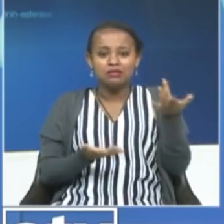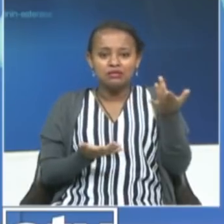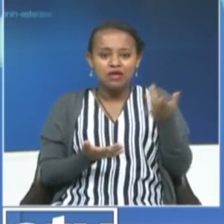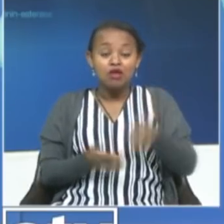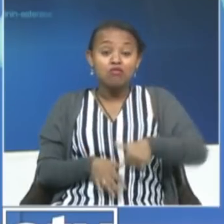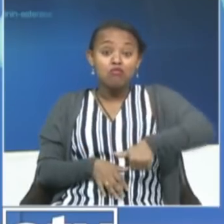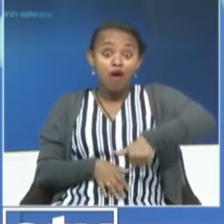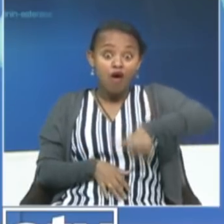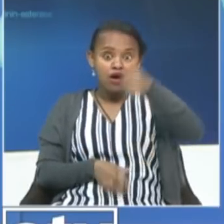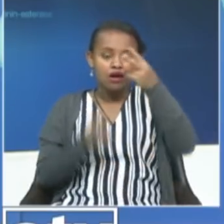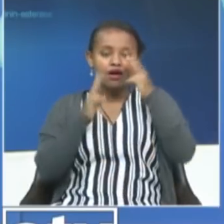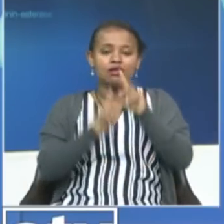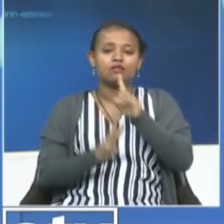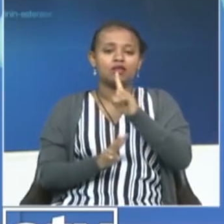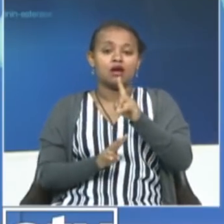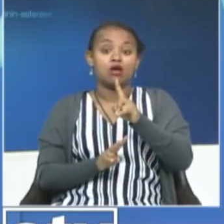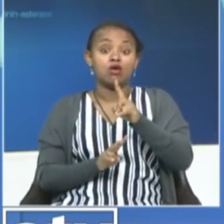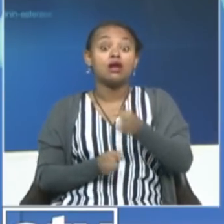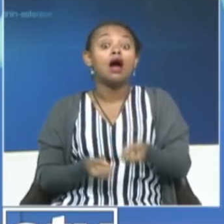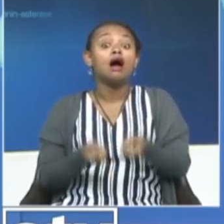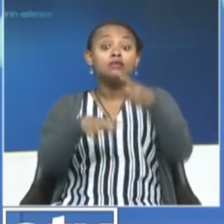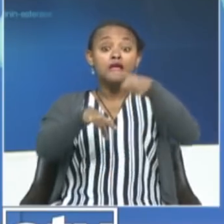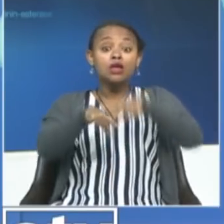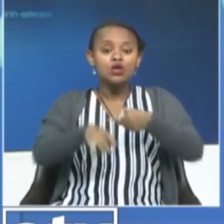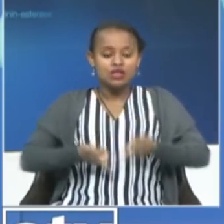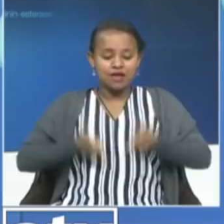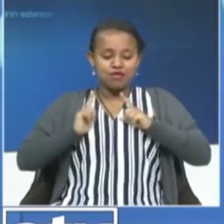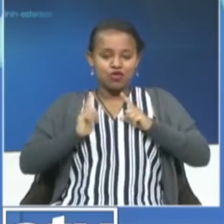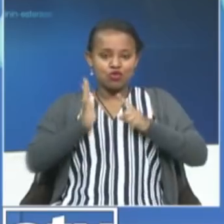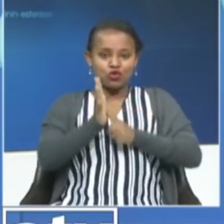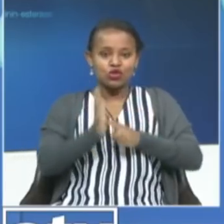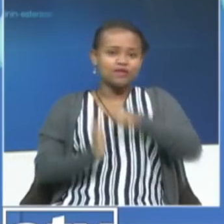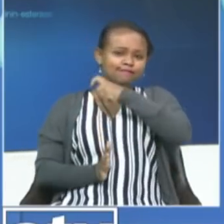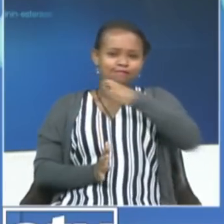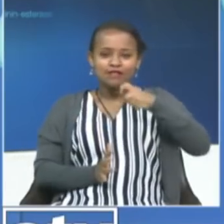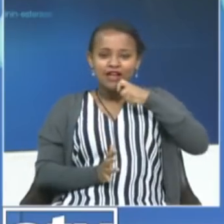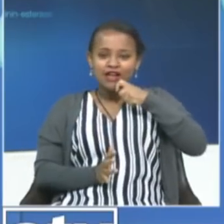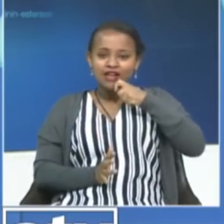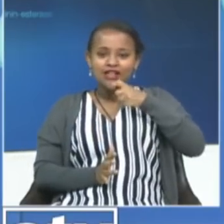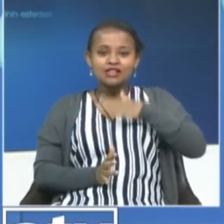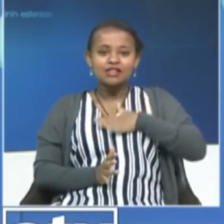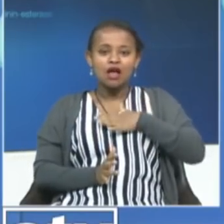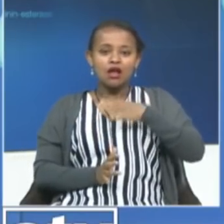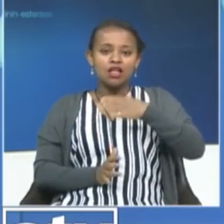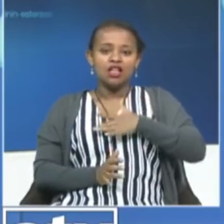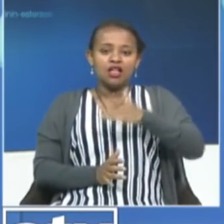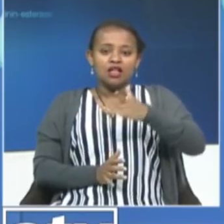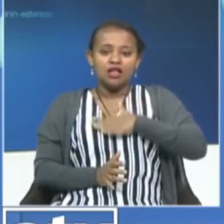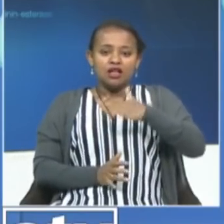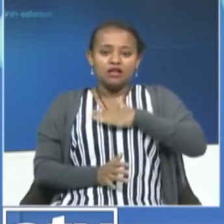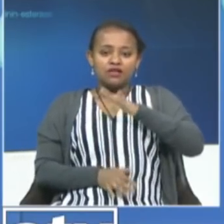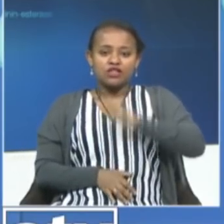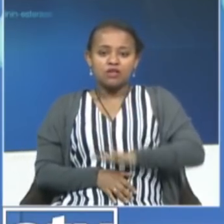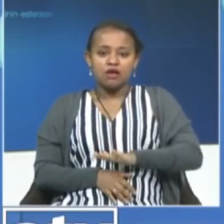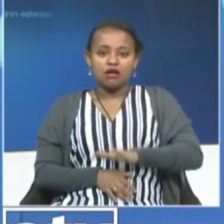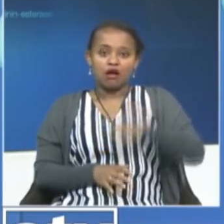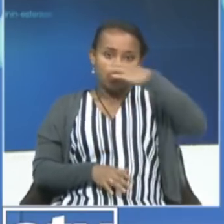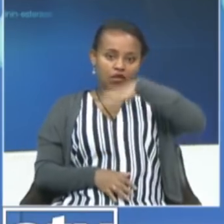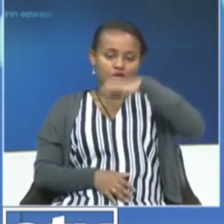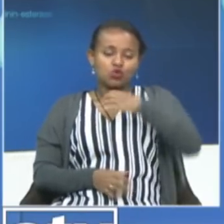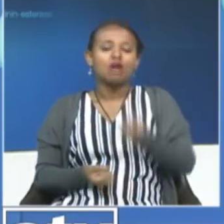የሚታዩ ናቸው። ግን አብዛኛው ጊዜ የሚኖሩ ምልክቶች ደረቅ ሳል፣ ትንፋሽ ማጠርና ትኩሳት፣ እነዚህ አብዛኛው ጊዜ